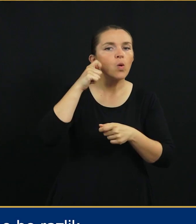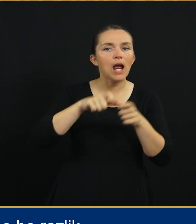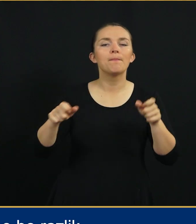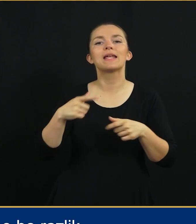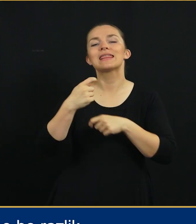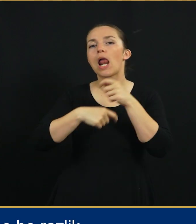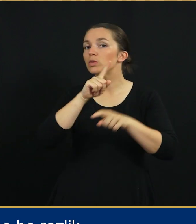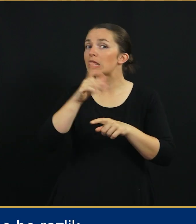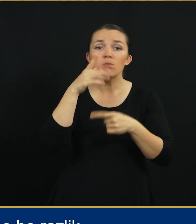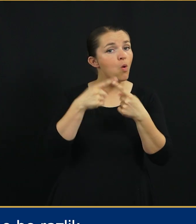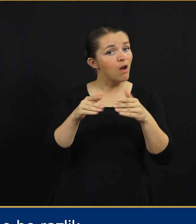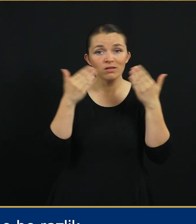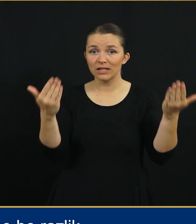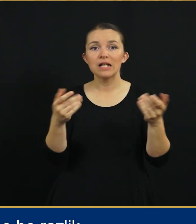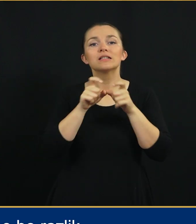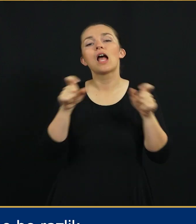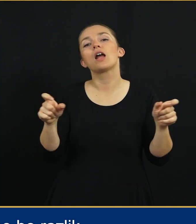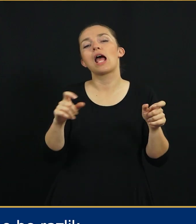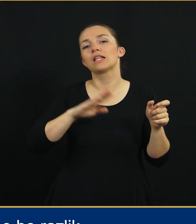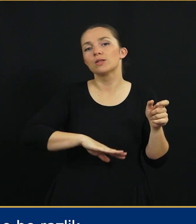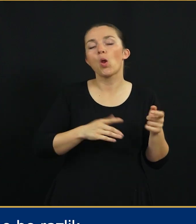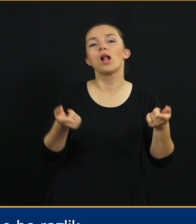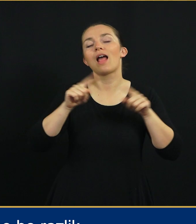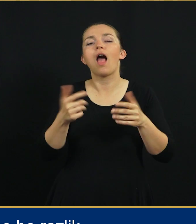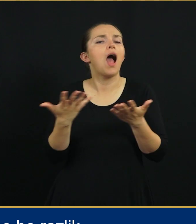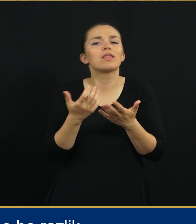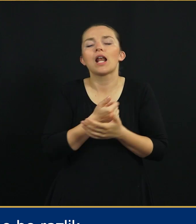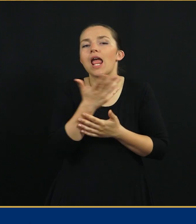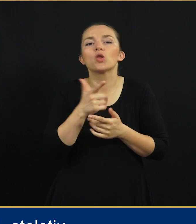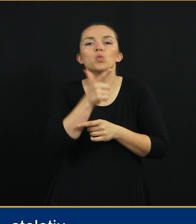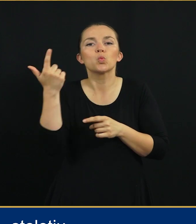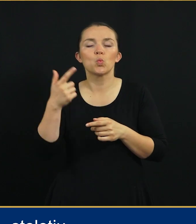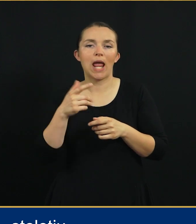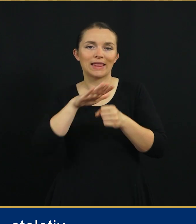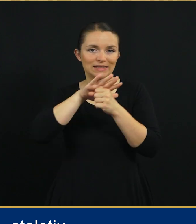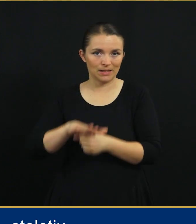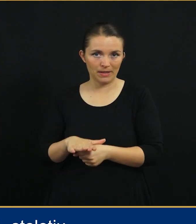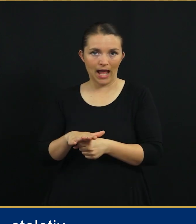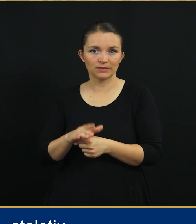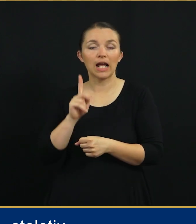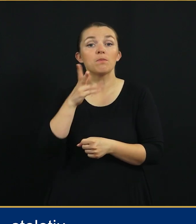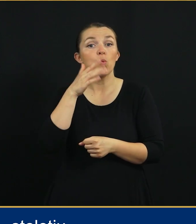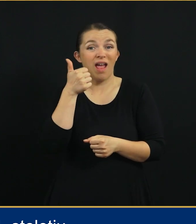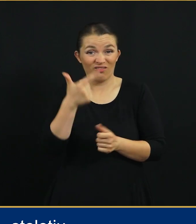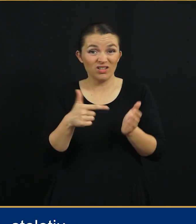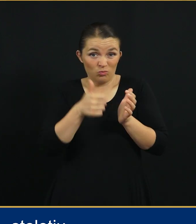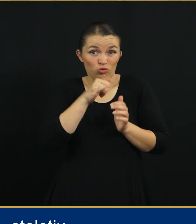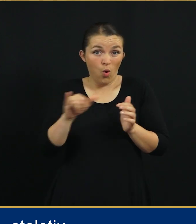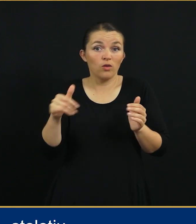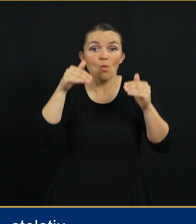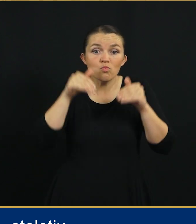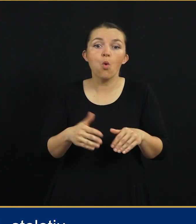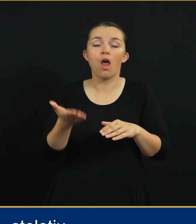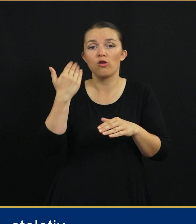delavkami in delavci ne bo razlik, izhajajočih iz spolne ali katerekoli druge diskriminacije, ki bi v 21.